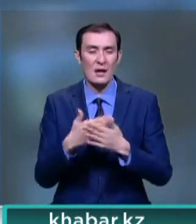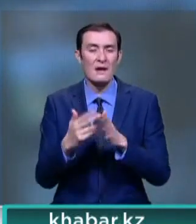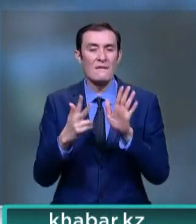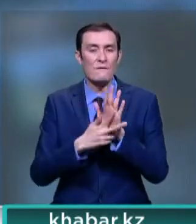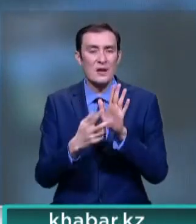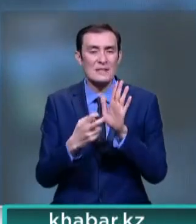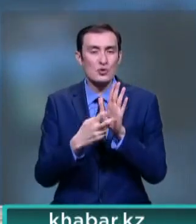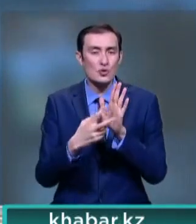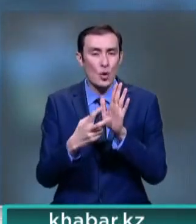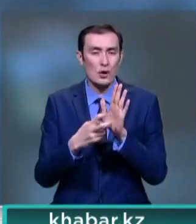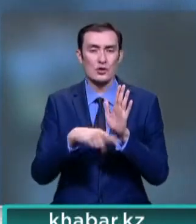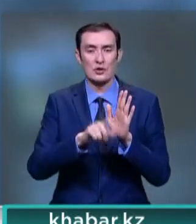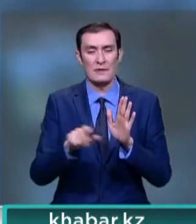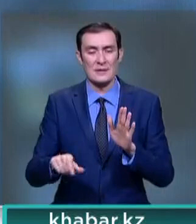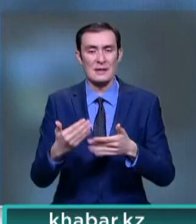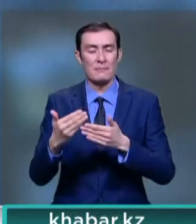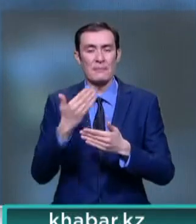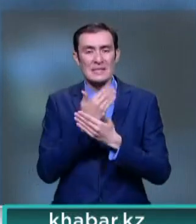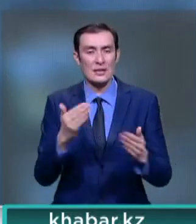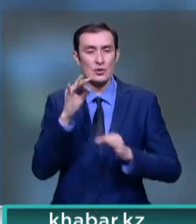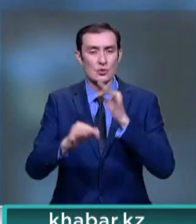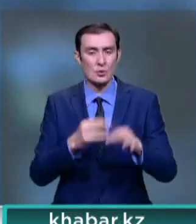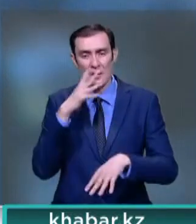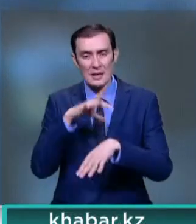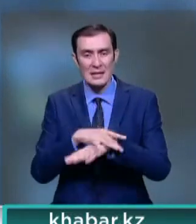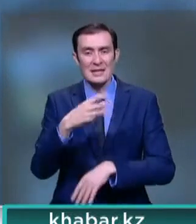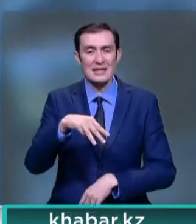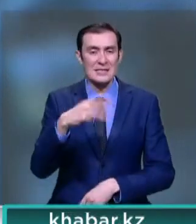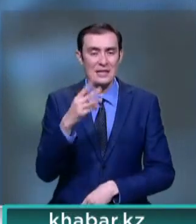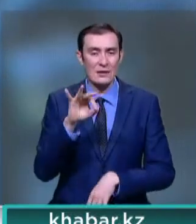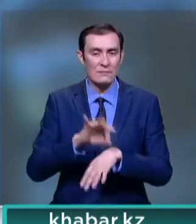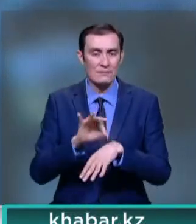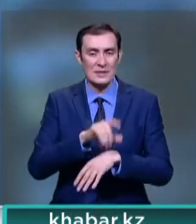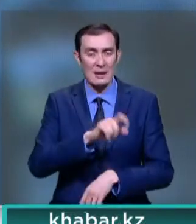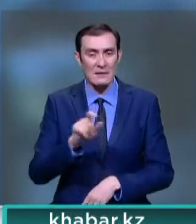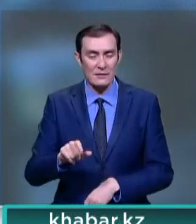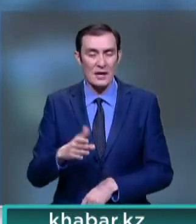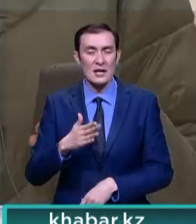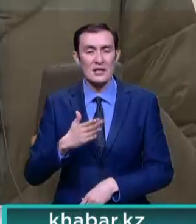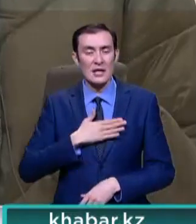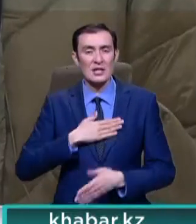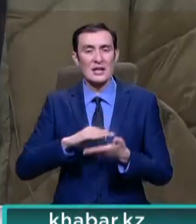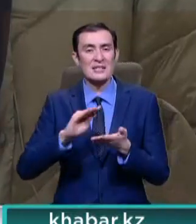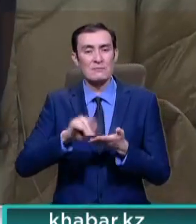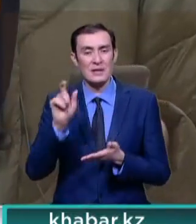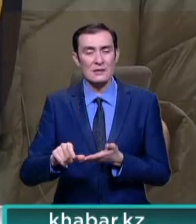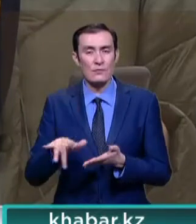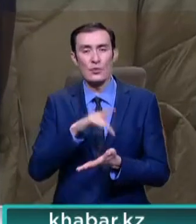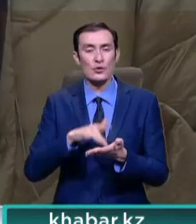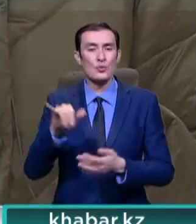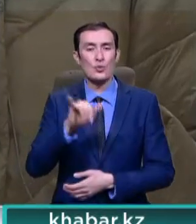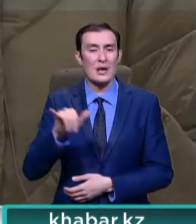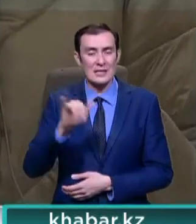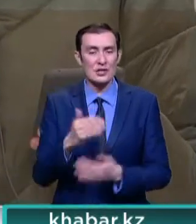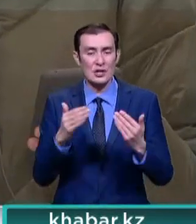около 800 человек. За последние сутки зарегистрировано 33 новых случаев. Наш субкор в Уральске Бутагоз